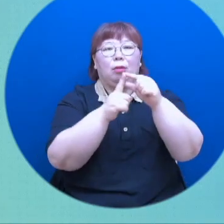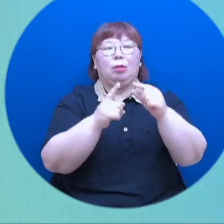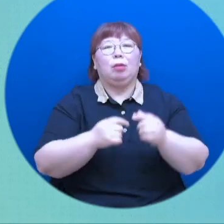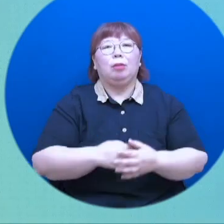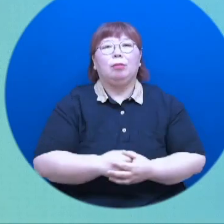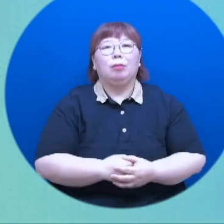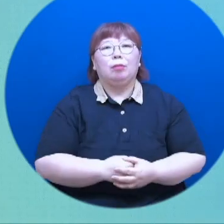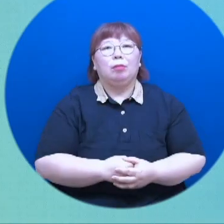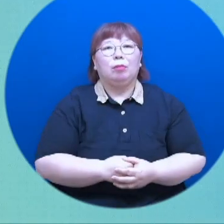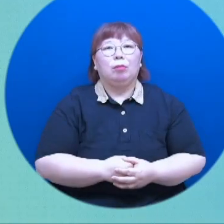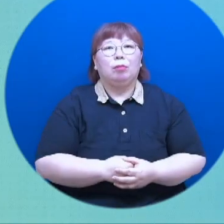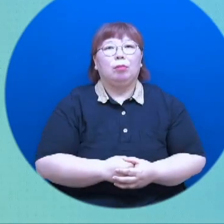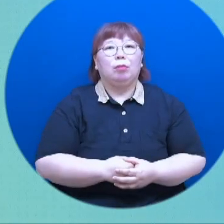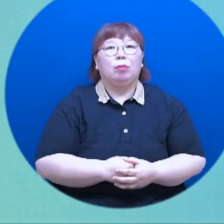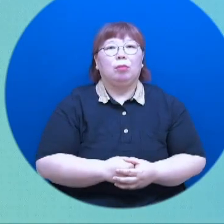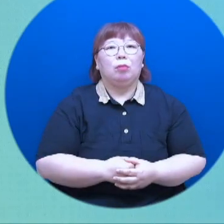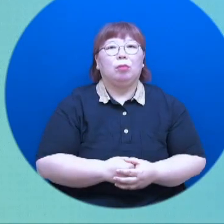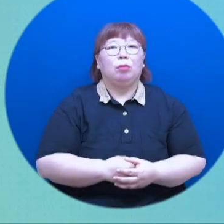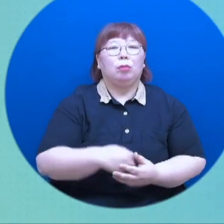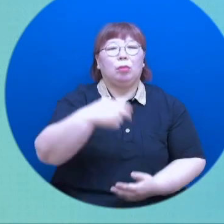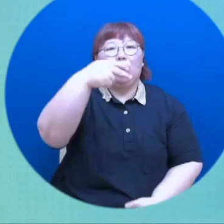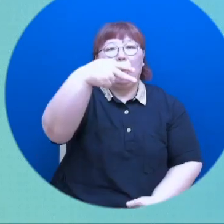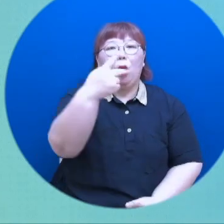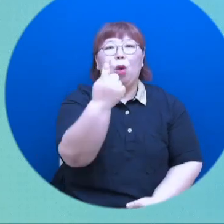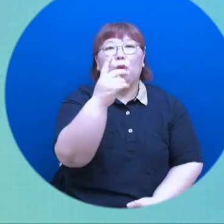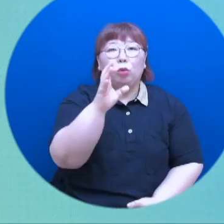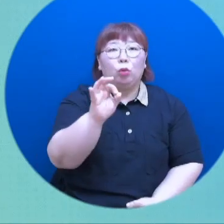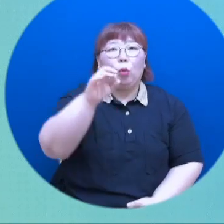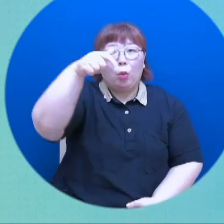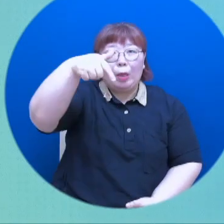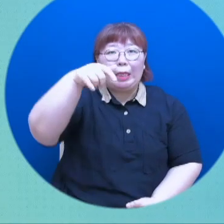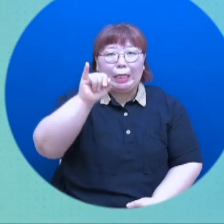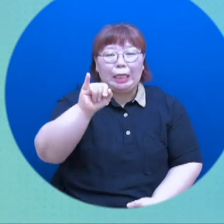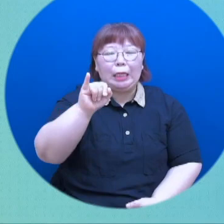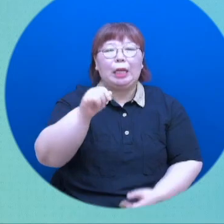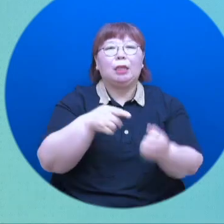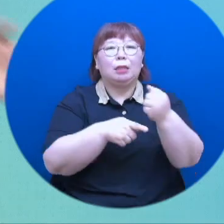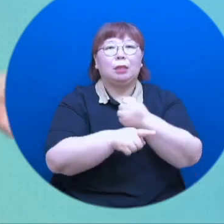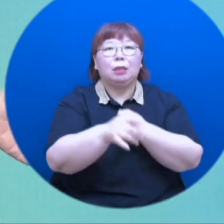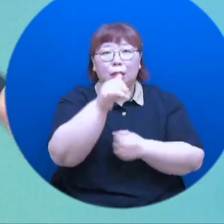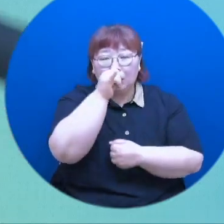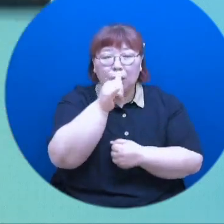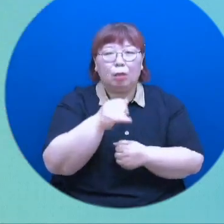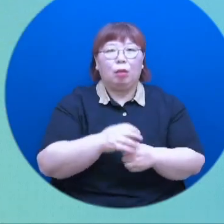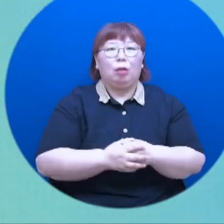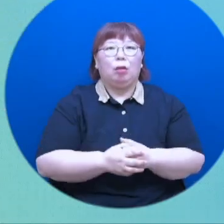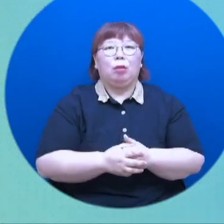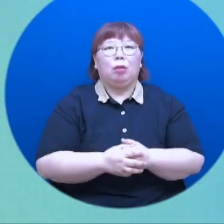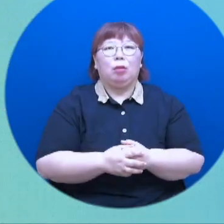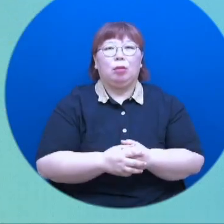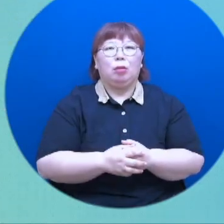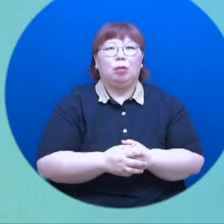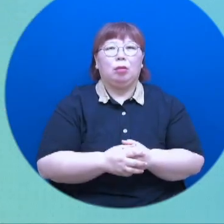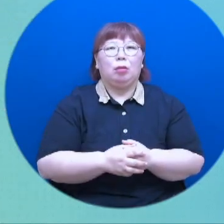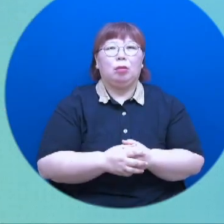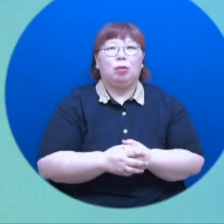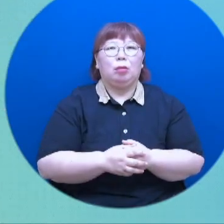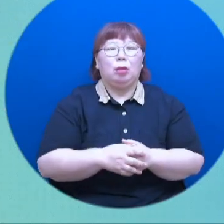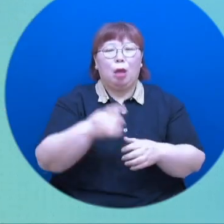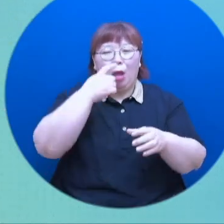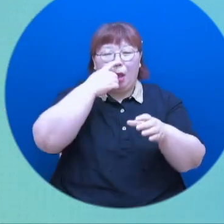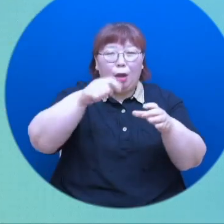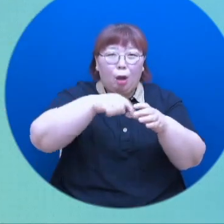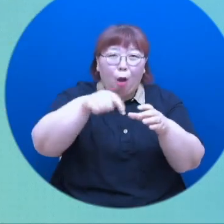보니까 동기라는 의미를 갖고 있어요. 교수님에게 제가 열심히 뭔가 커피도 사다